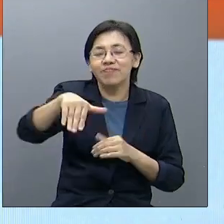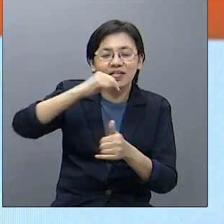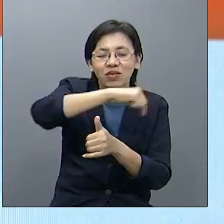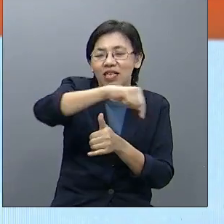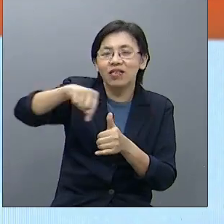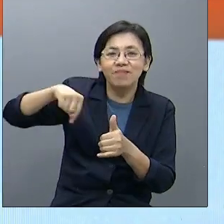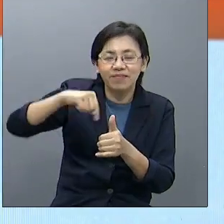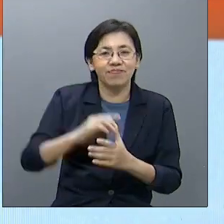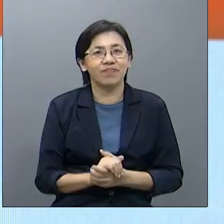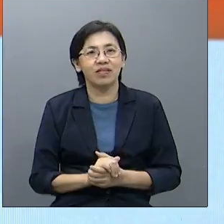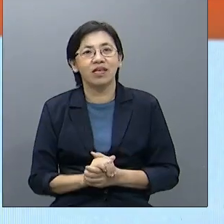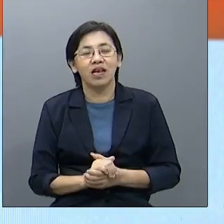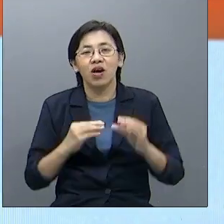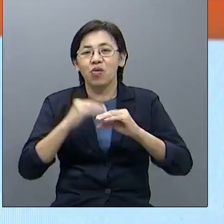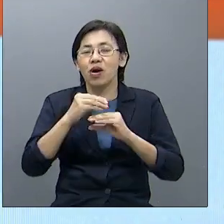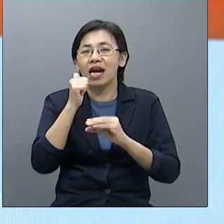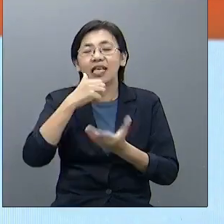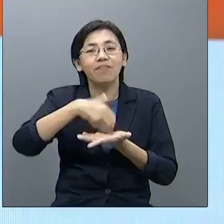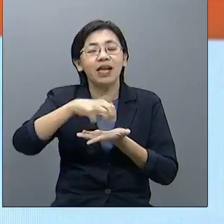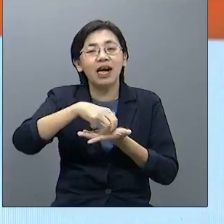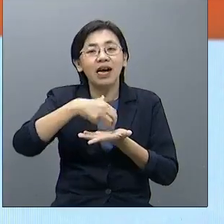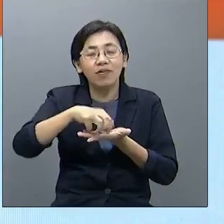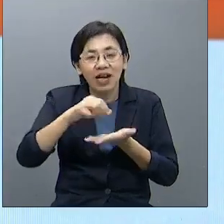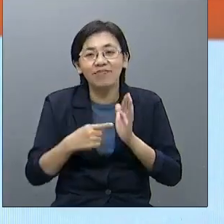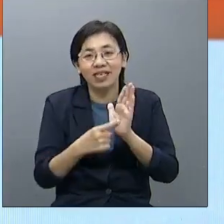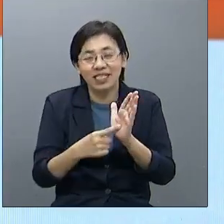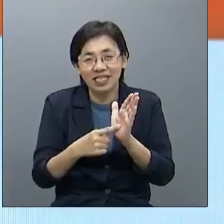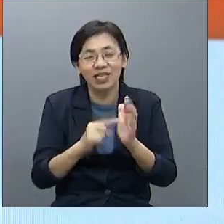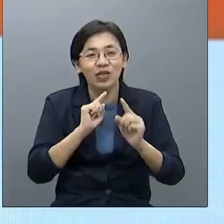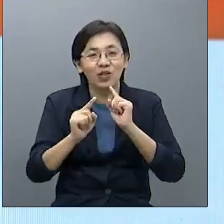นี่ก็คือโครงการเรื่องราวดีๆนะคะนำมาฝากคุณผู้ชมเช้านี้ในคุยกันวันใหม่ค่ะ